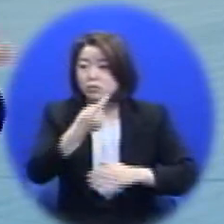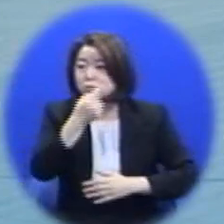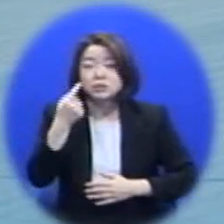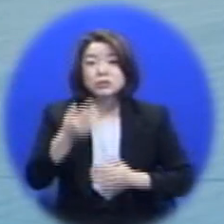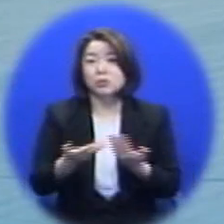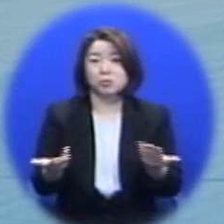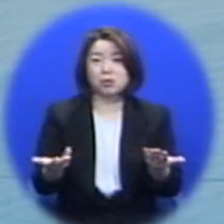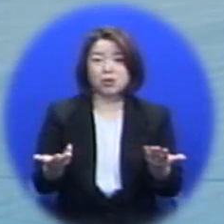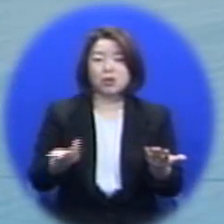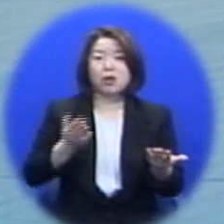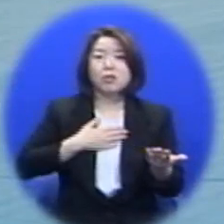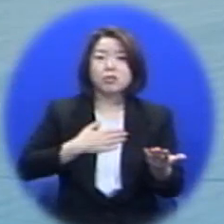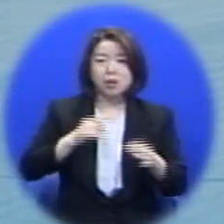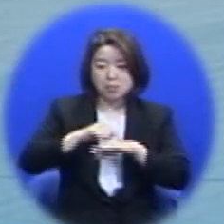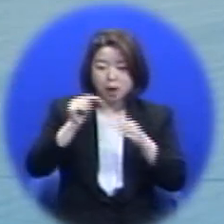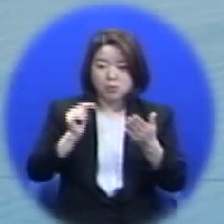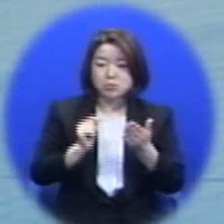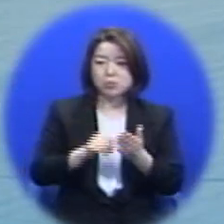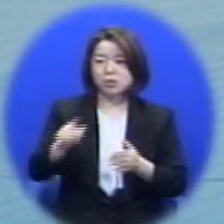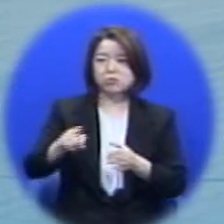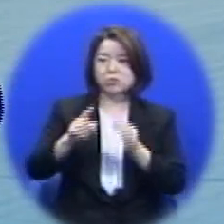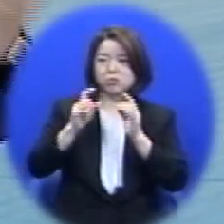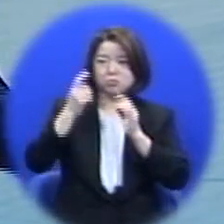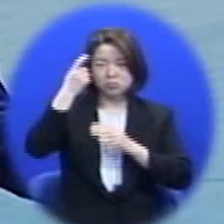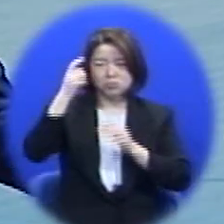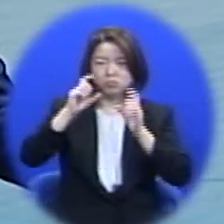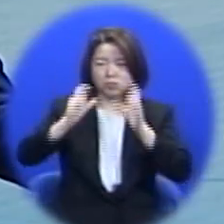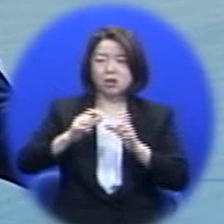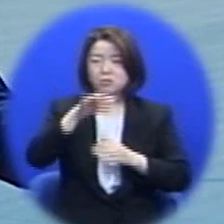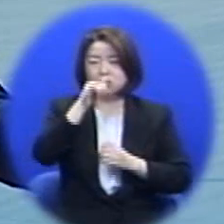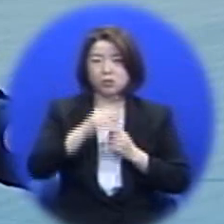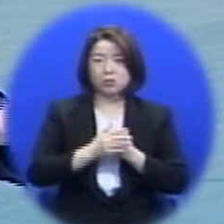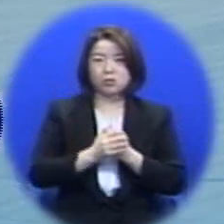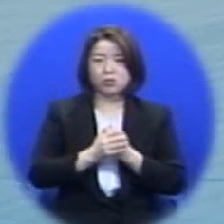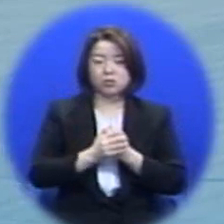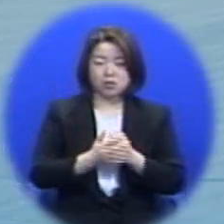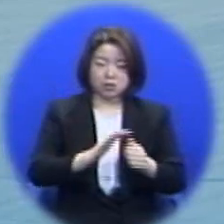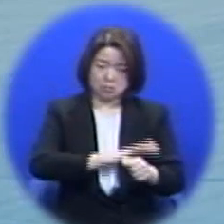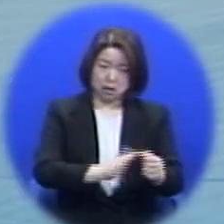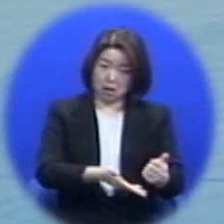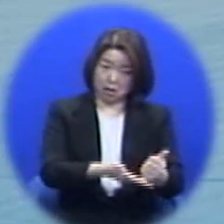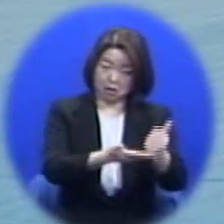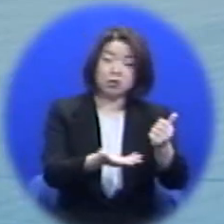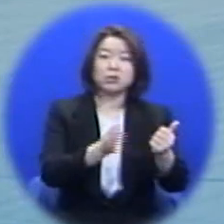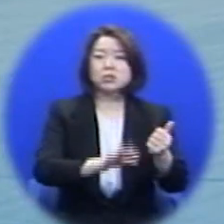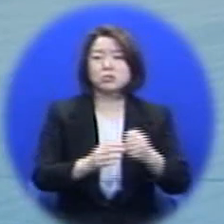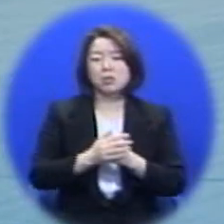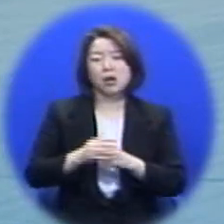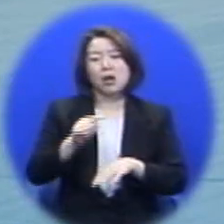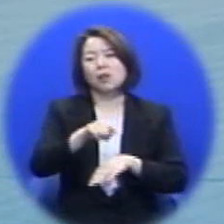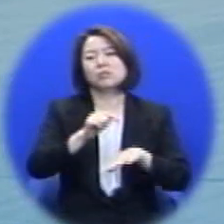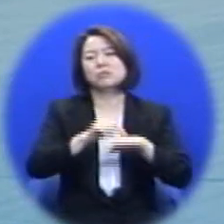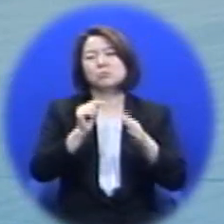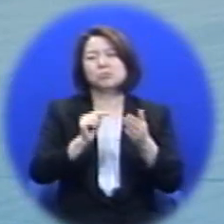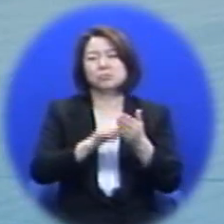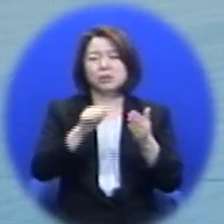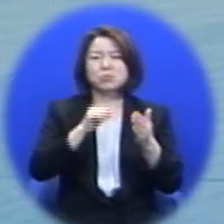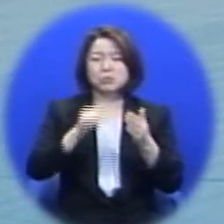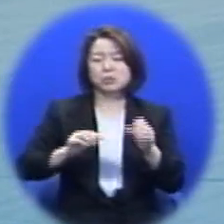그렇게 단정하고 있는 겁니다. 그동안 잘 섬기긴 했죠. 근데 제 마음속에 이제 그 마음이 떠나가